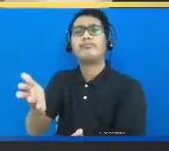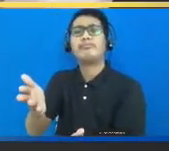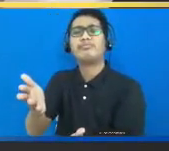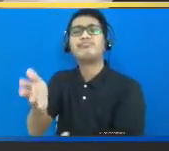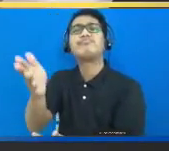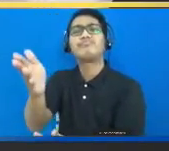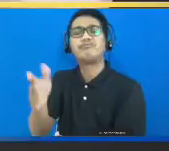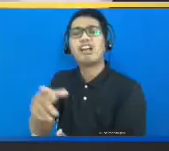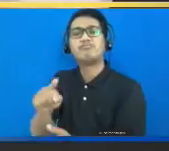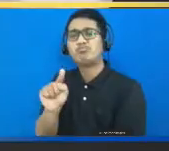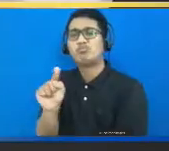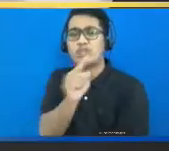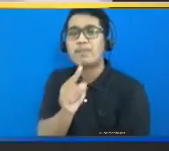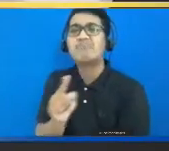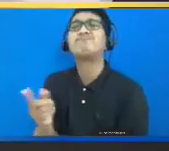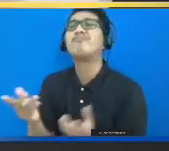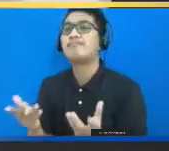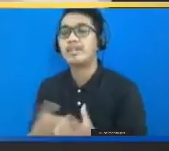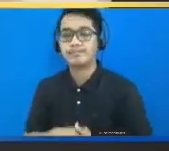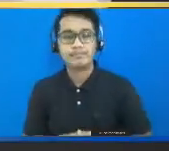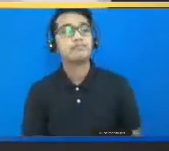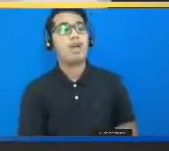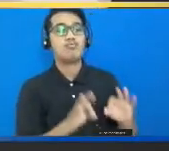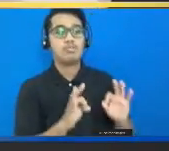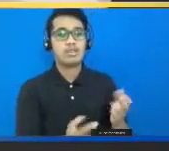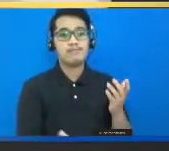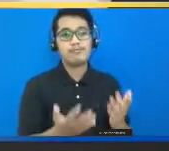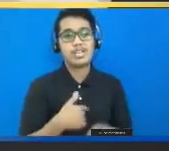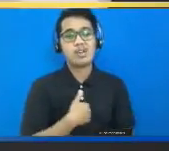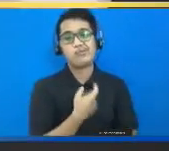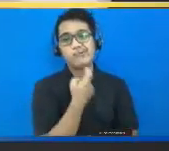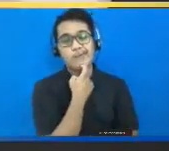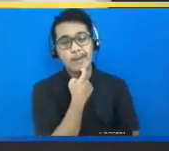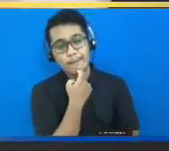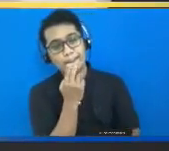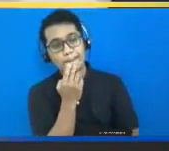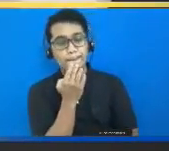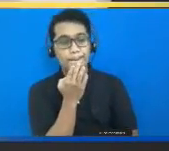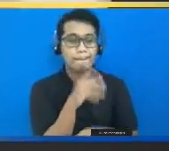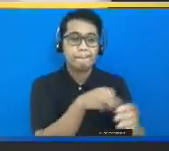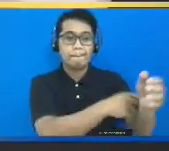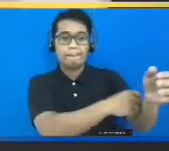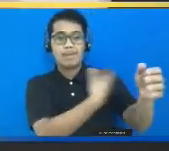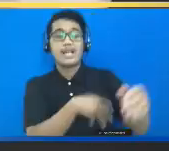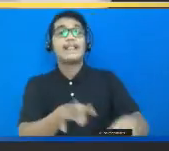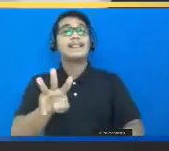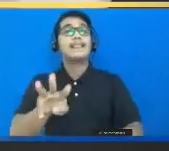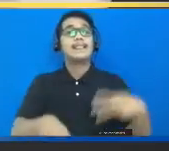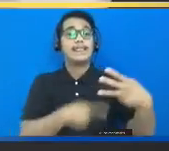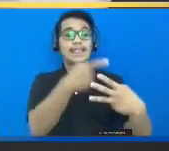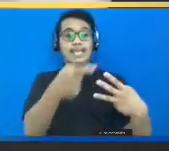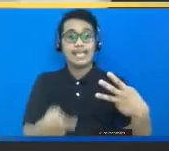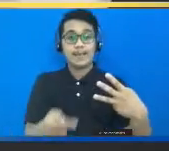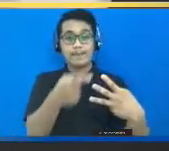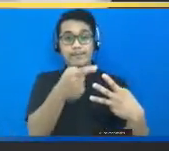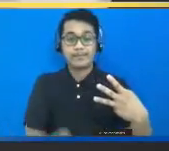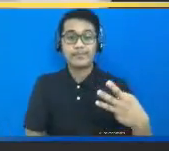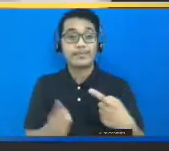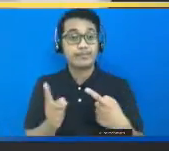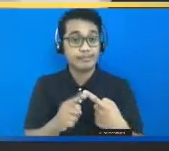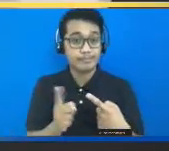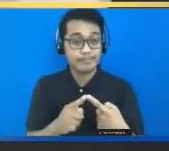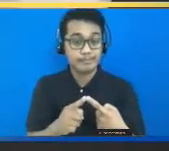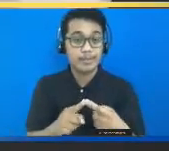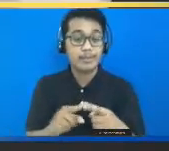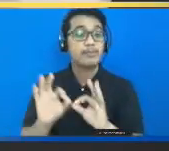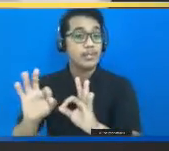diprioritaskan kayak mungkin aku mau coba nangkep ketok 3-point sih mbak yang pertama banyak